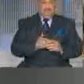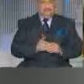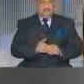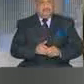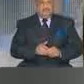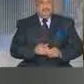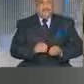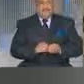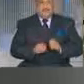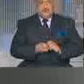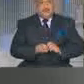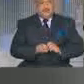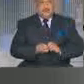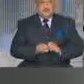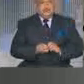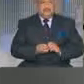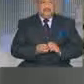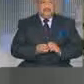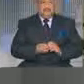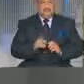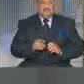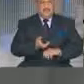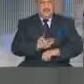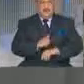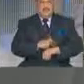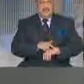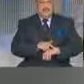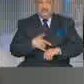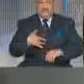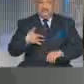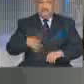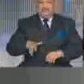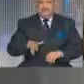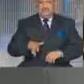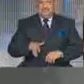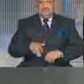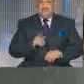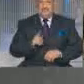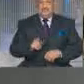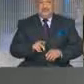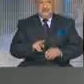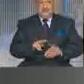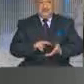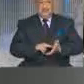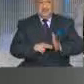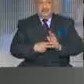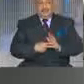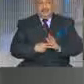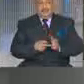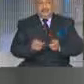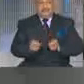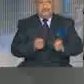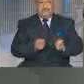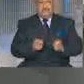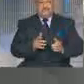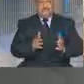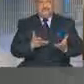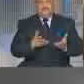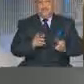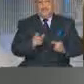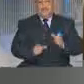فما شيء اللي هاك ترى قدامك الماء طالع، فهمتني؟ أنا داري على الثالث ترشقت، وحدة وحدة ترشقت، أما نهار تبرك علينا